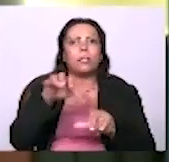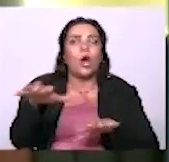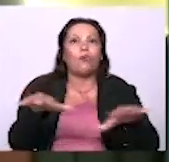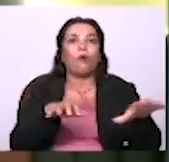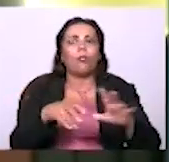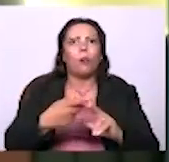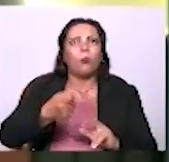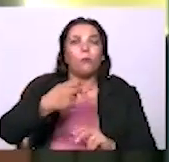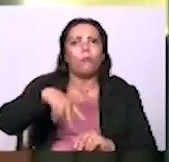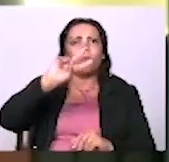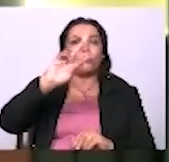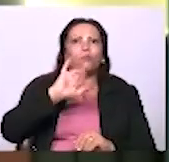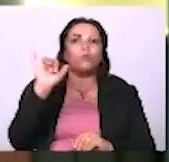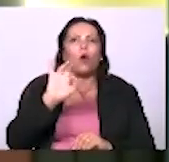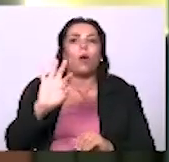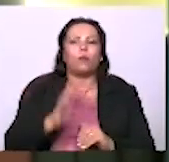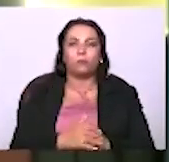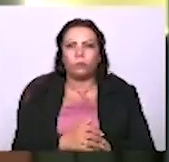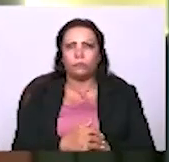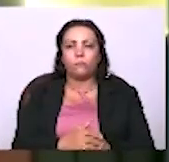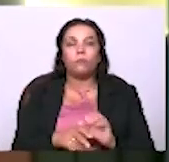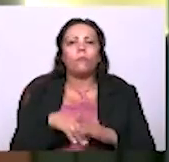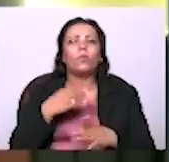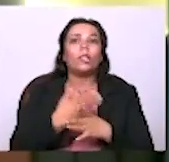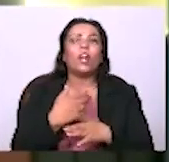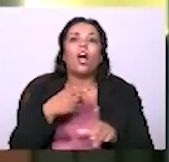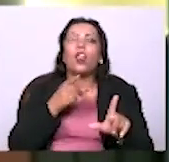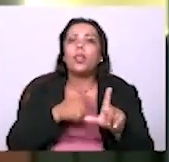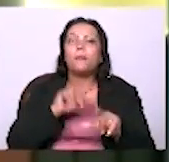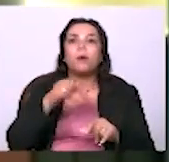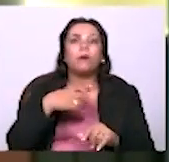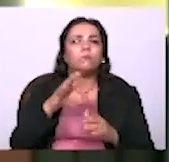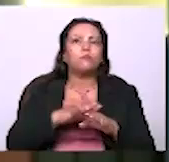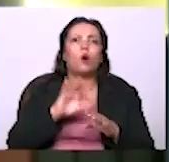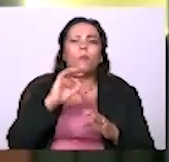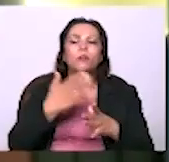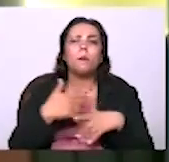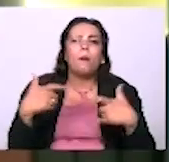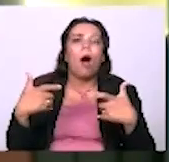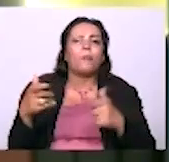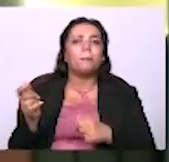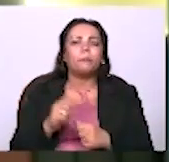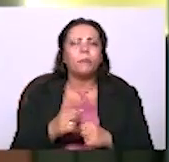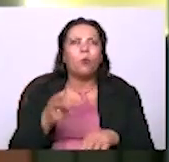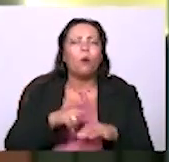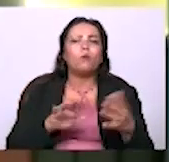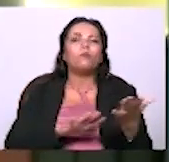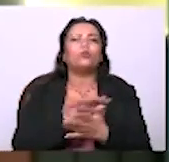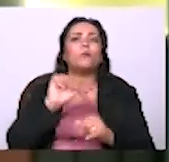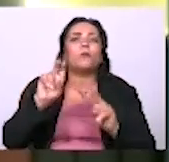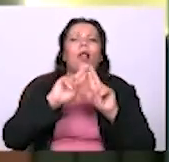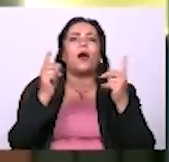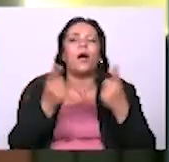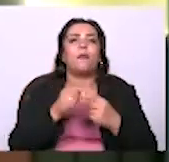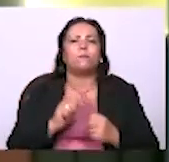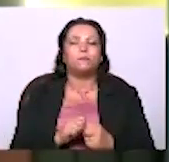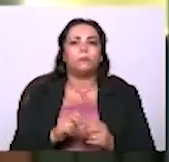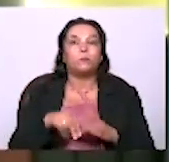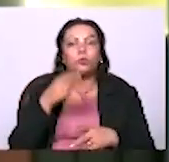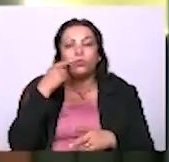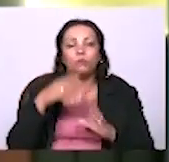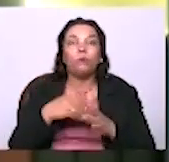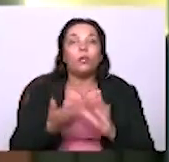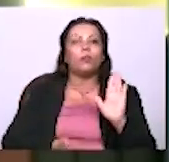هتستهبل اسعار النفط النفط سلعه حساسه جدا بالنسبه للحروب وبالنسبه للمشكلات الدوليه فطبعا